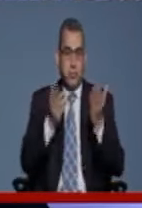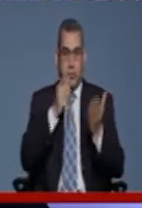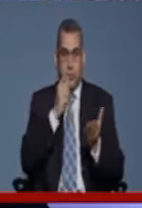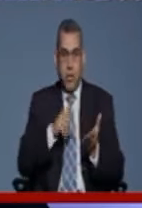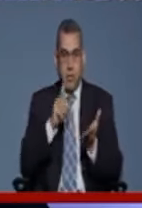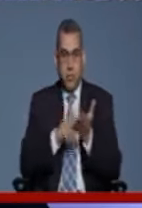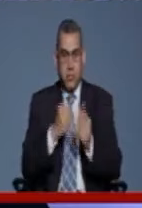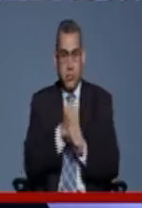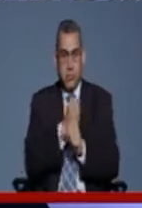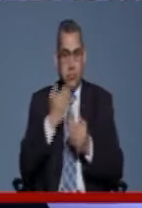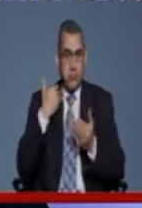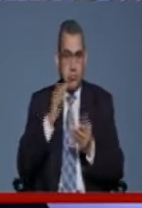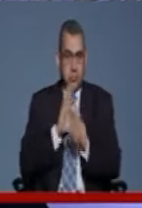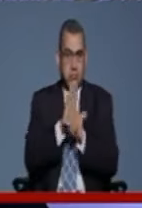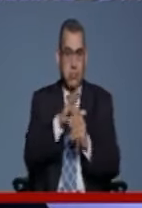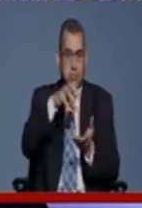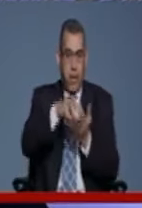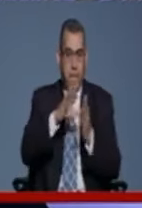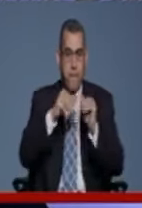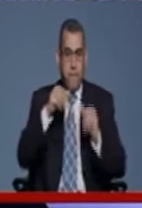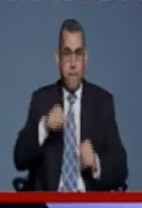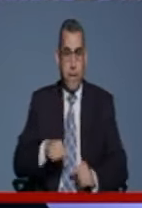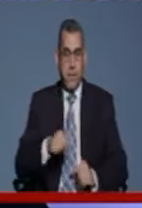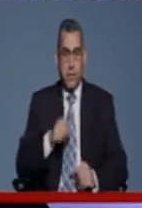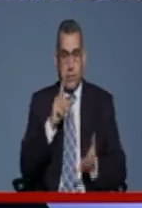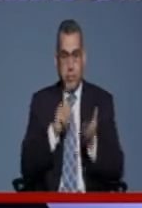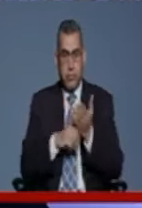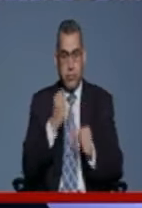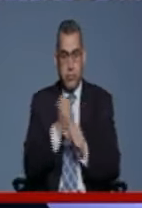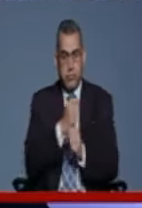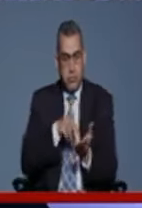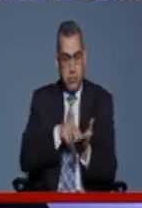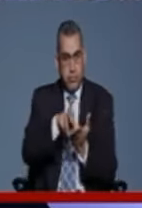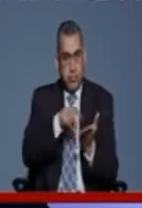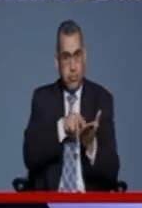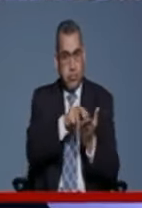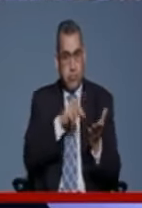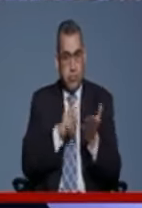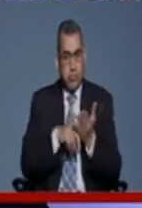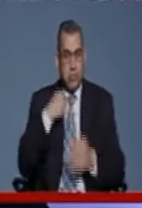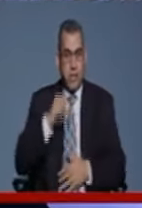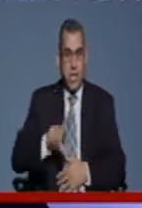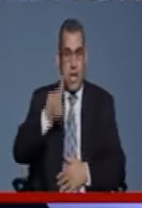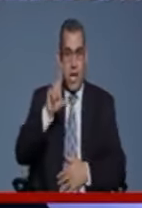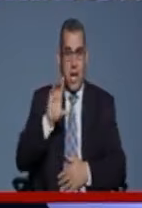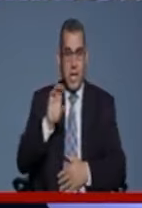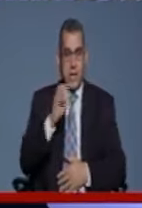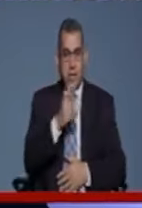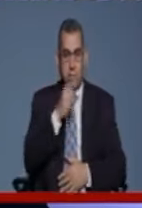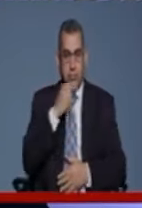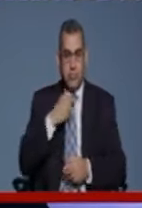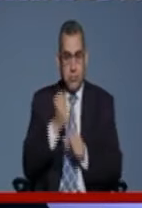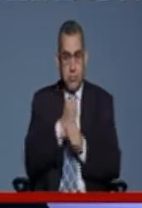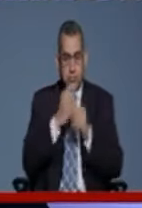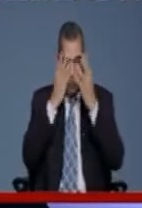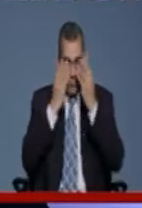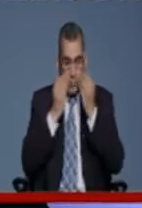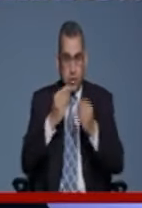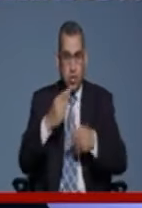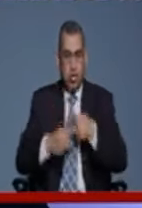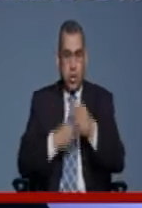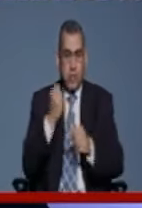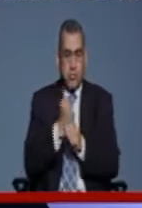رفعة بلاده. تلك المسيرة التي وصلتموها سيادة الرئيس، وبذلتم وما زلتم الجهد